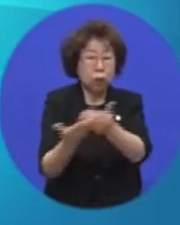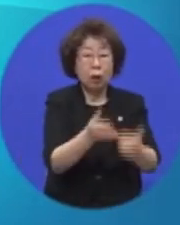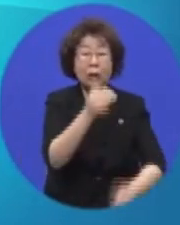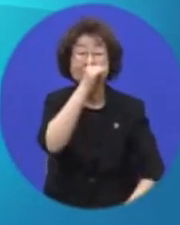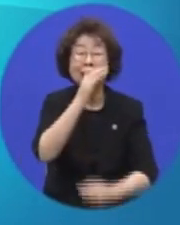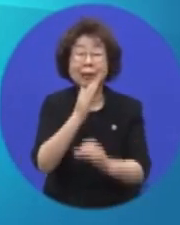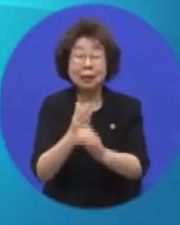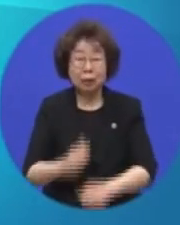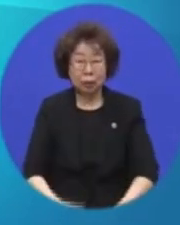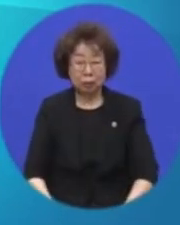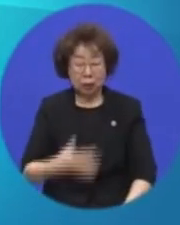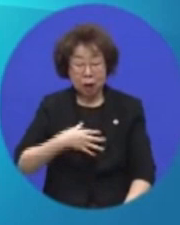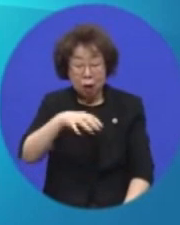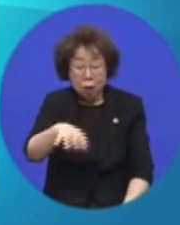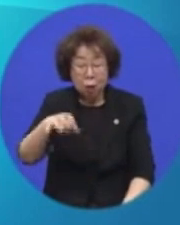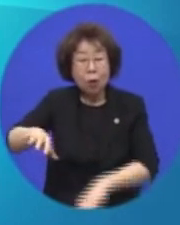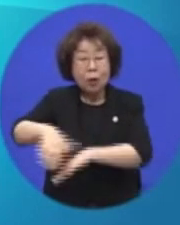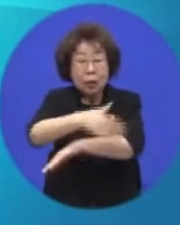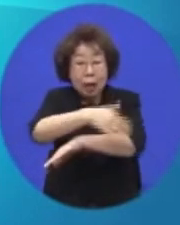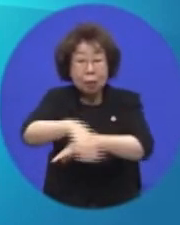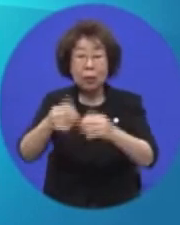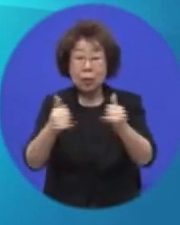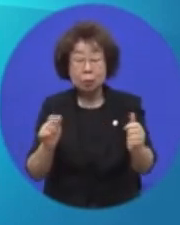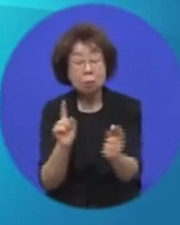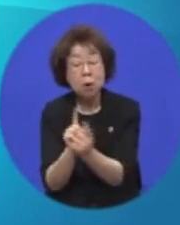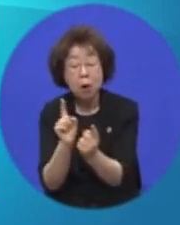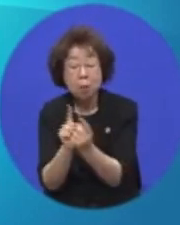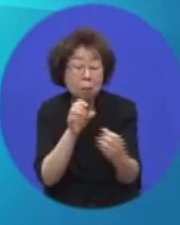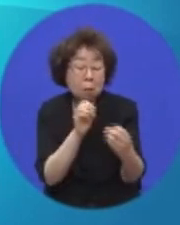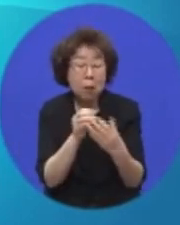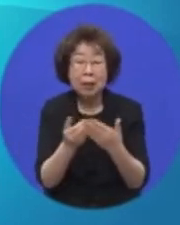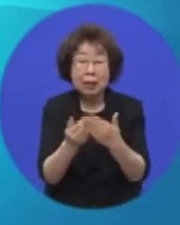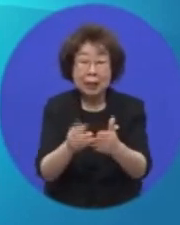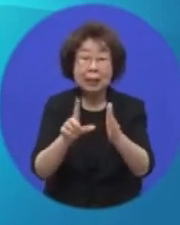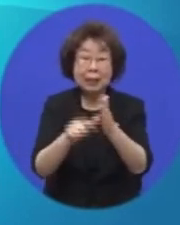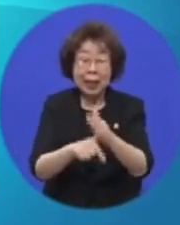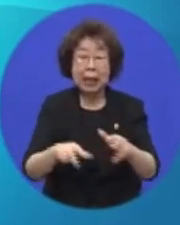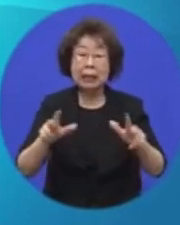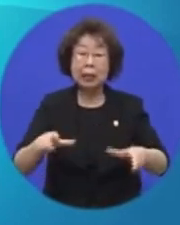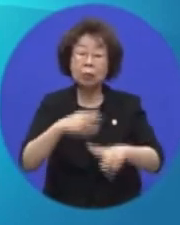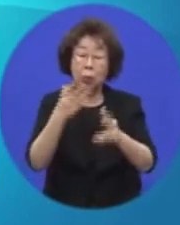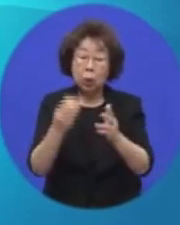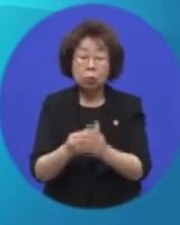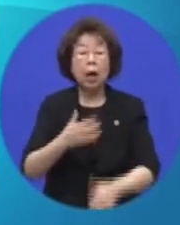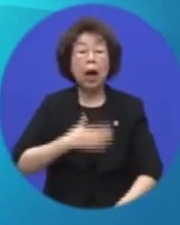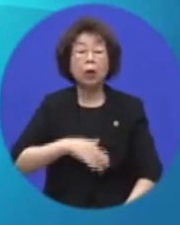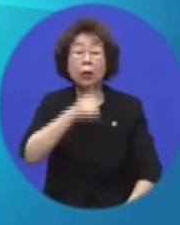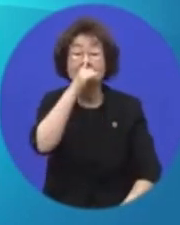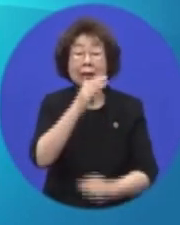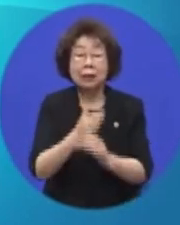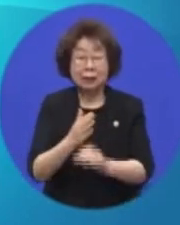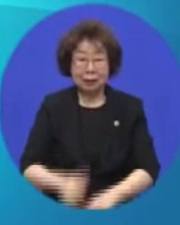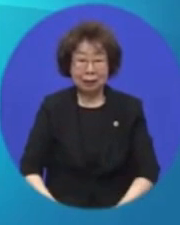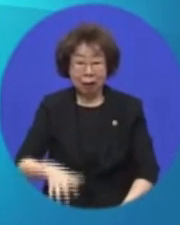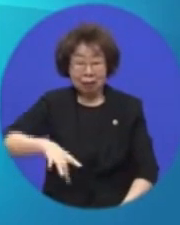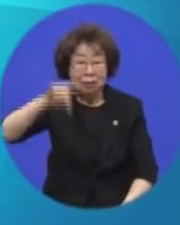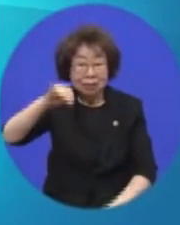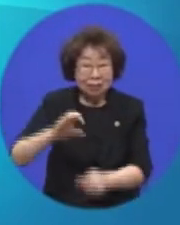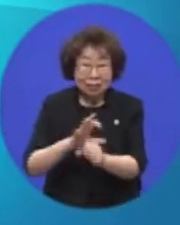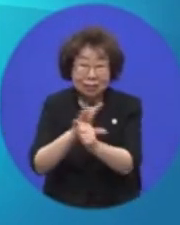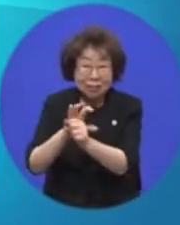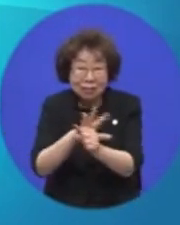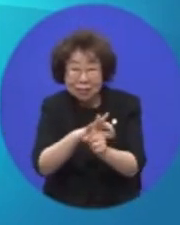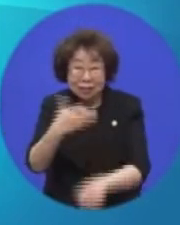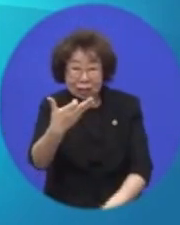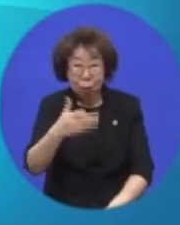제가 곳곳을 다니며 우리 주민들과 말씀을 해 보시면요 이제는 다들 아시 더라구요 처음에는 코로나 일부에 대해서